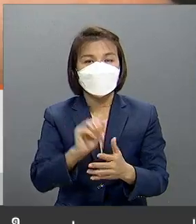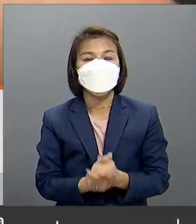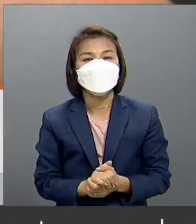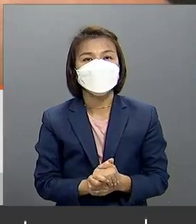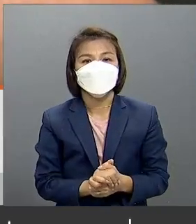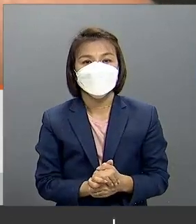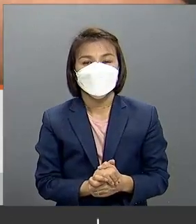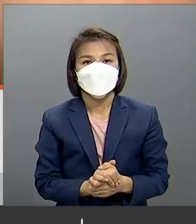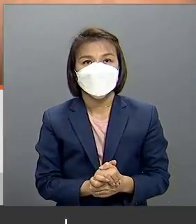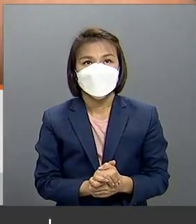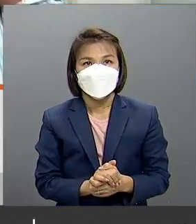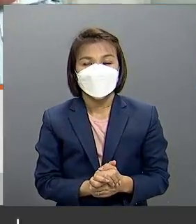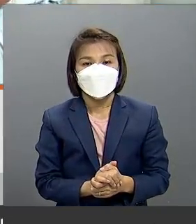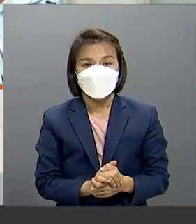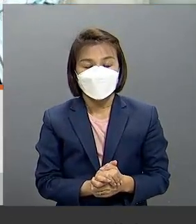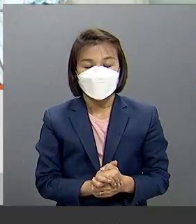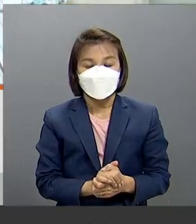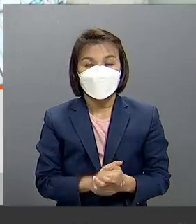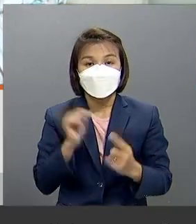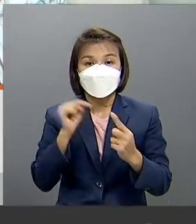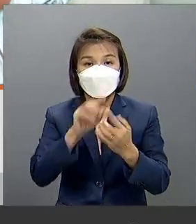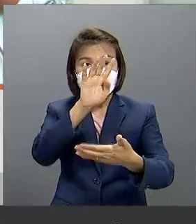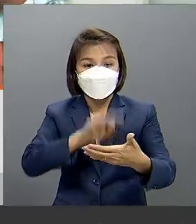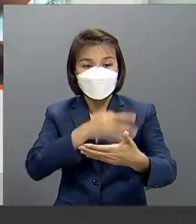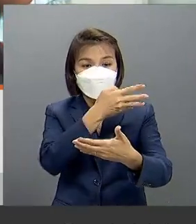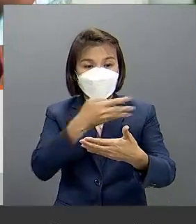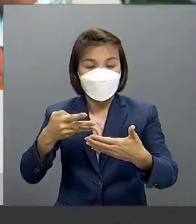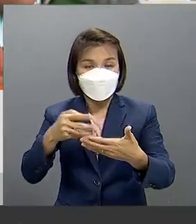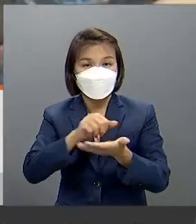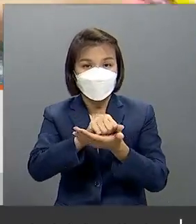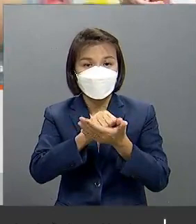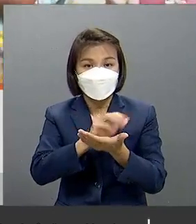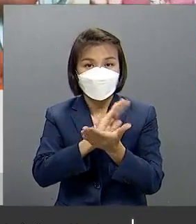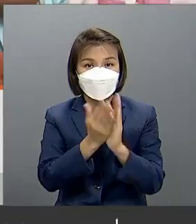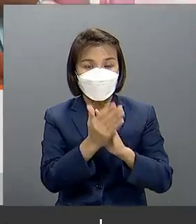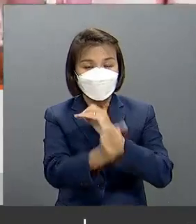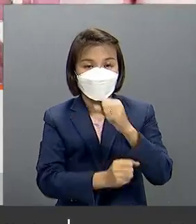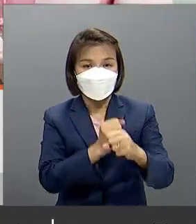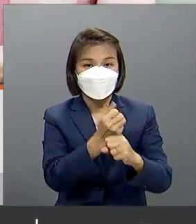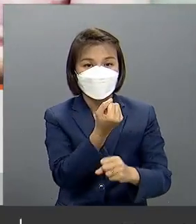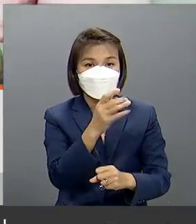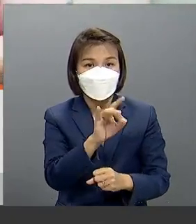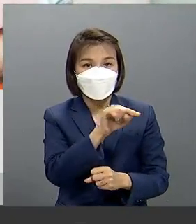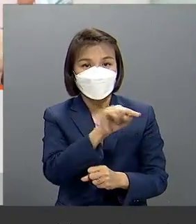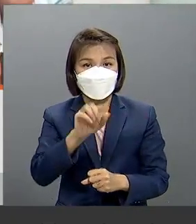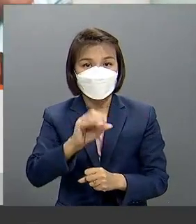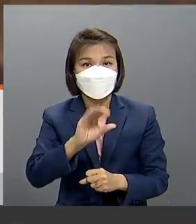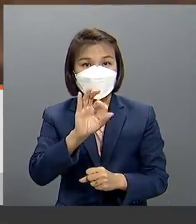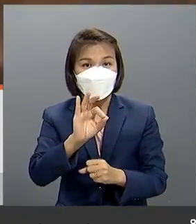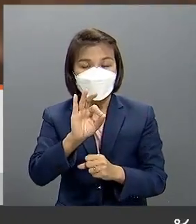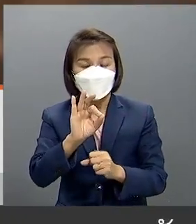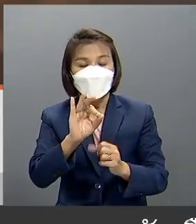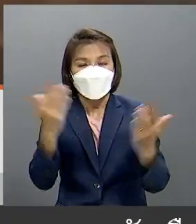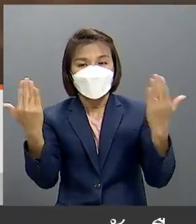ภัยค่ะปรับแผนบริการวัคซีนให้กับประชาชนจากกลุ่มอายุ 18-59 ปีเป็นกลุ่มอายุ60ปีขึ้นไปโด